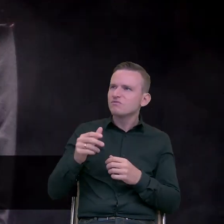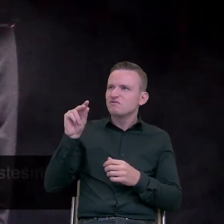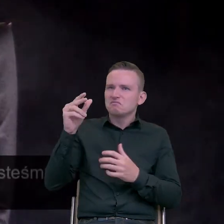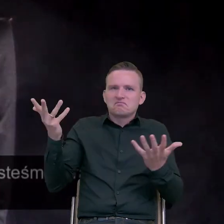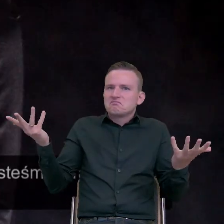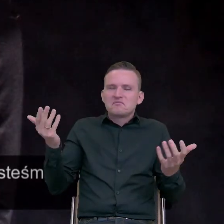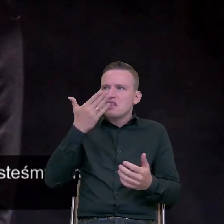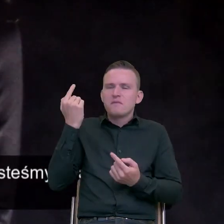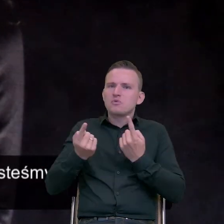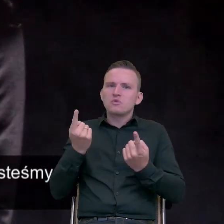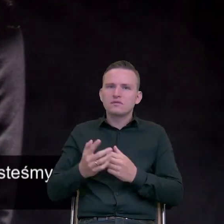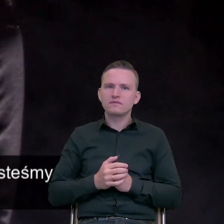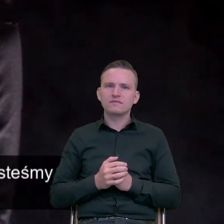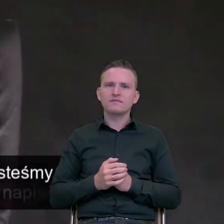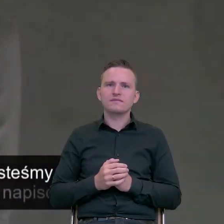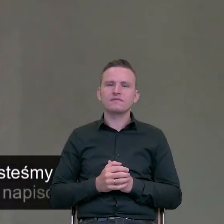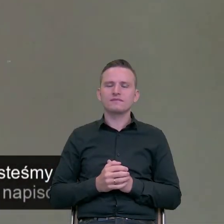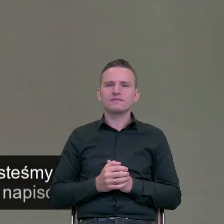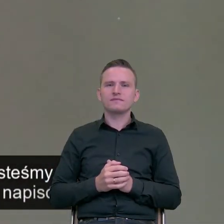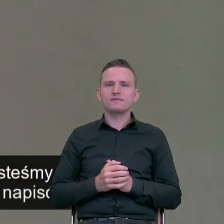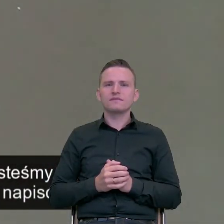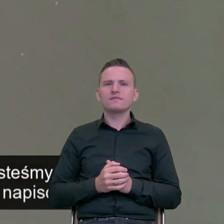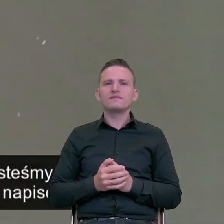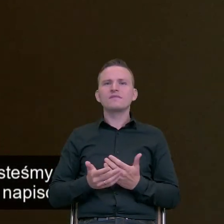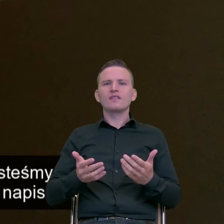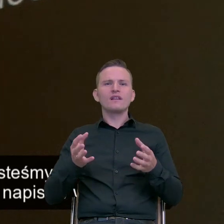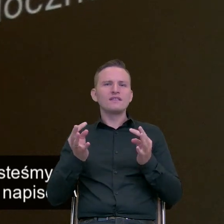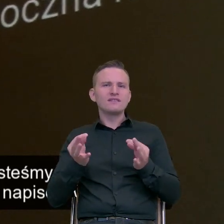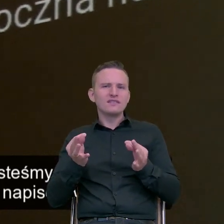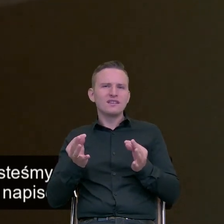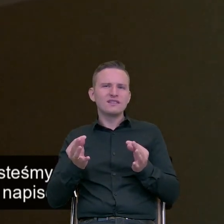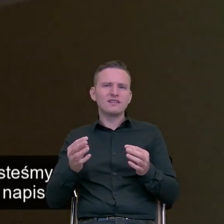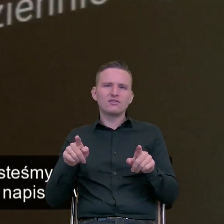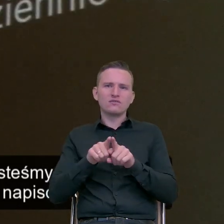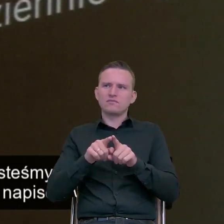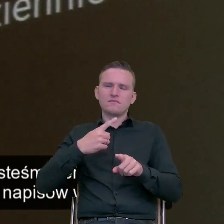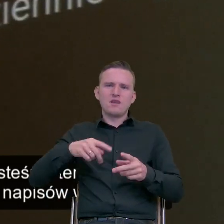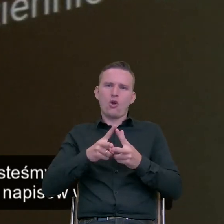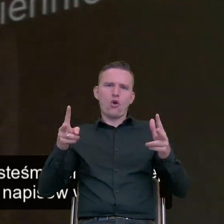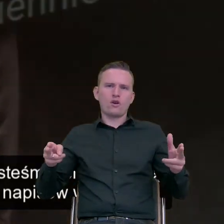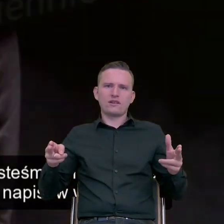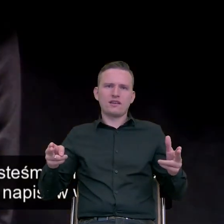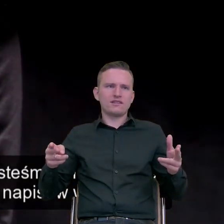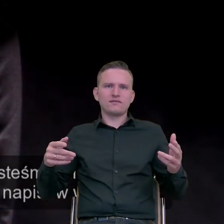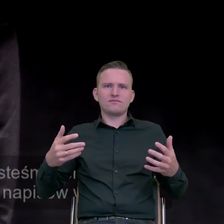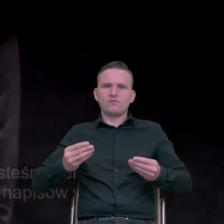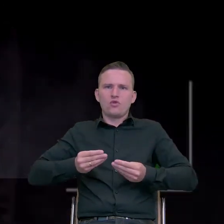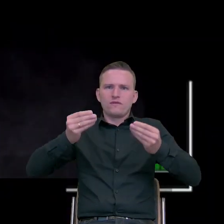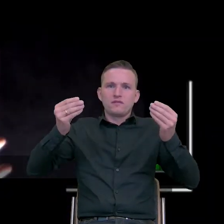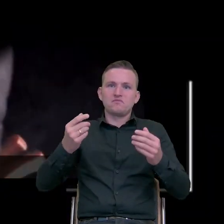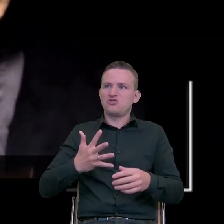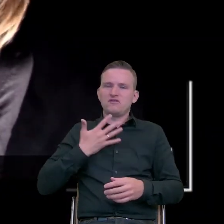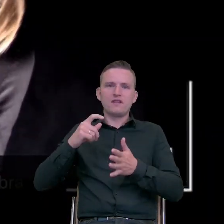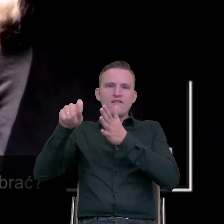o co mu chodzi. Ten też filmy bez napisów. Jesteśmy teraz w takiej epoce bardzo wysoko rozwiniętej, więc dziwnie, że nie ma napisów w filmach.